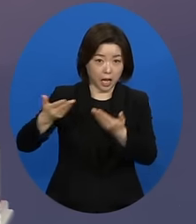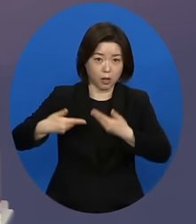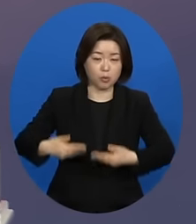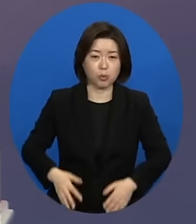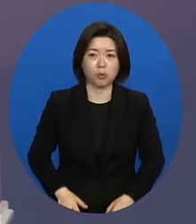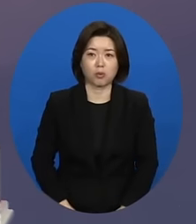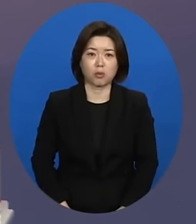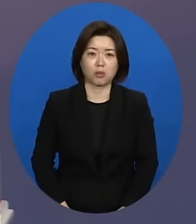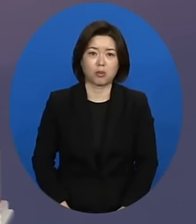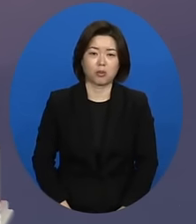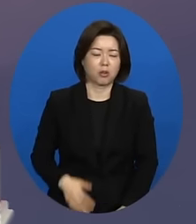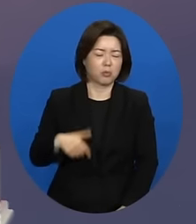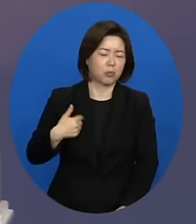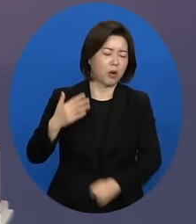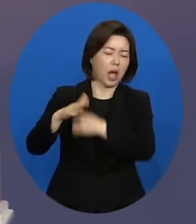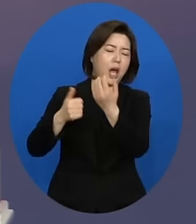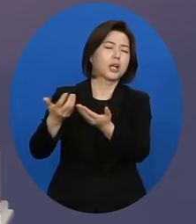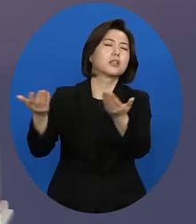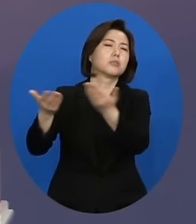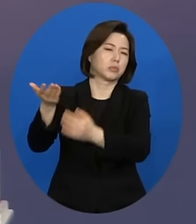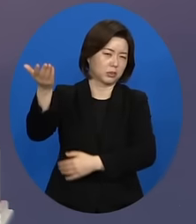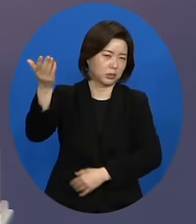몰라요. 하나님 아시는 일을.